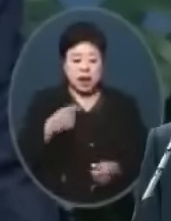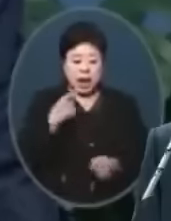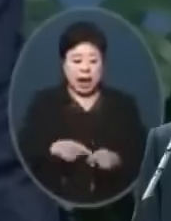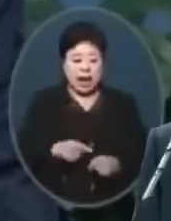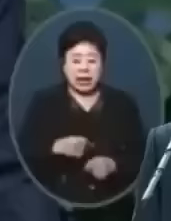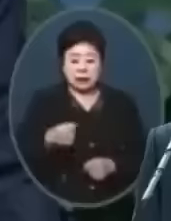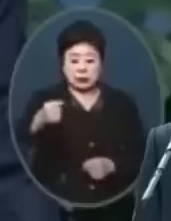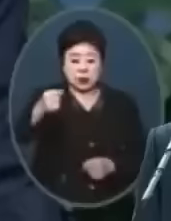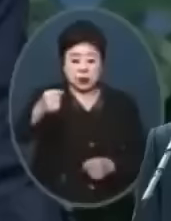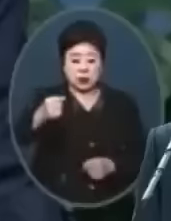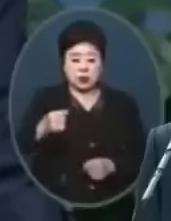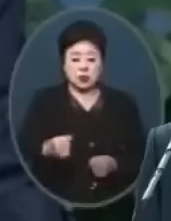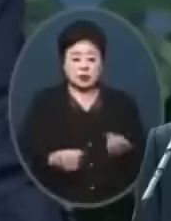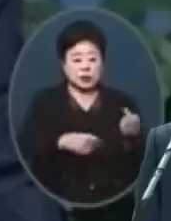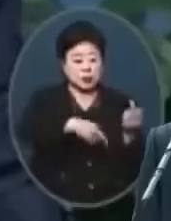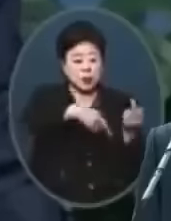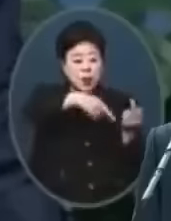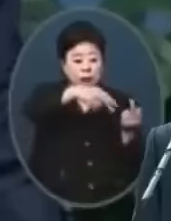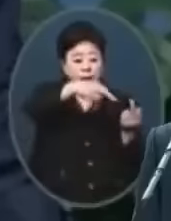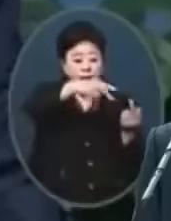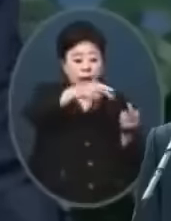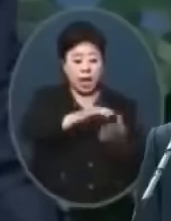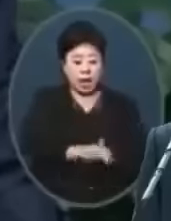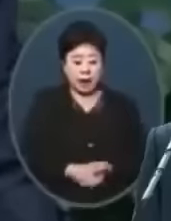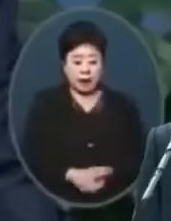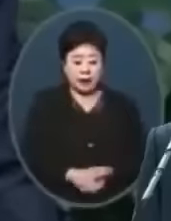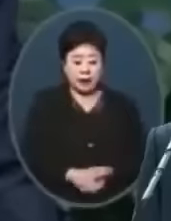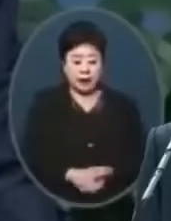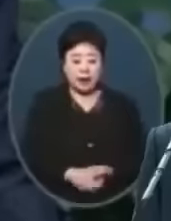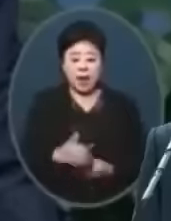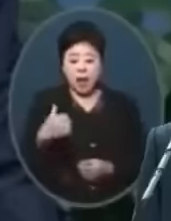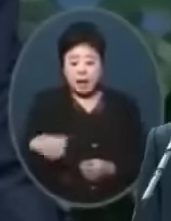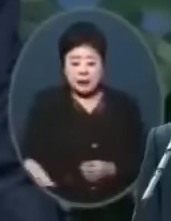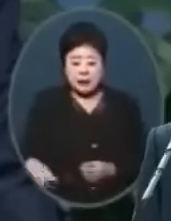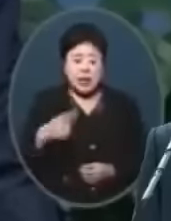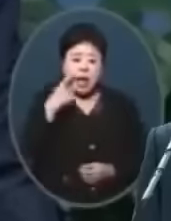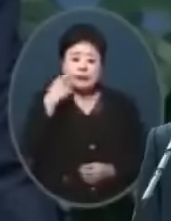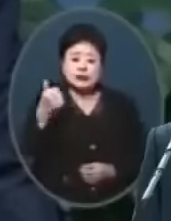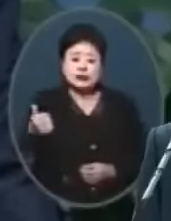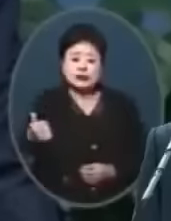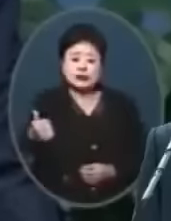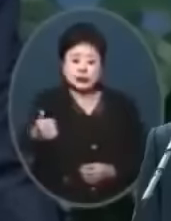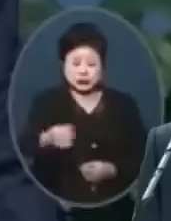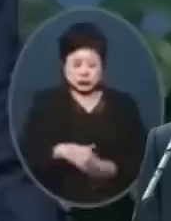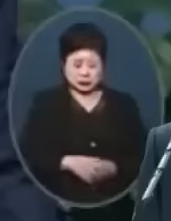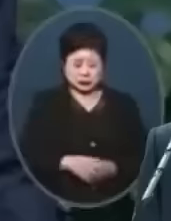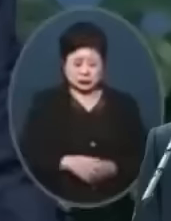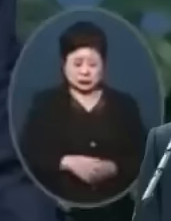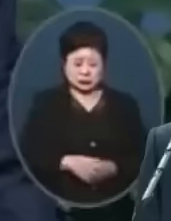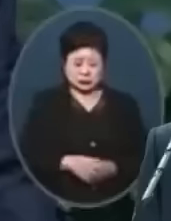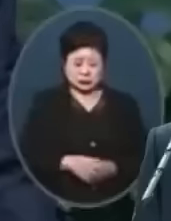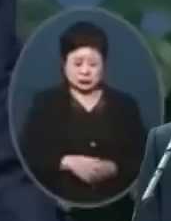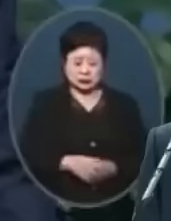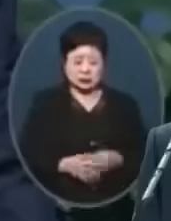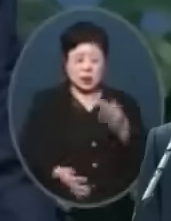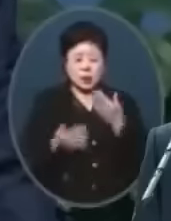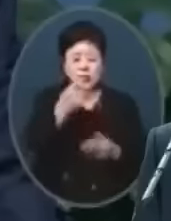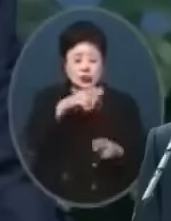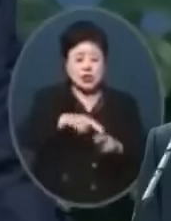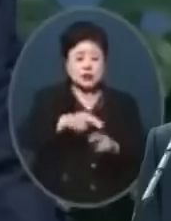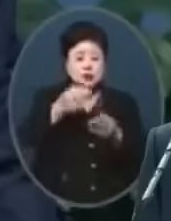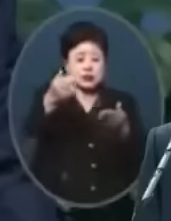들고 산으로 올라가는데 아들이 아버지 여기에 번제로